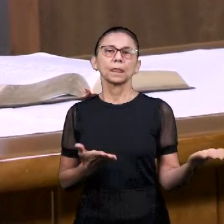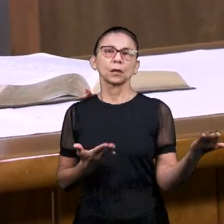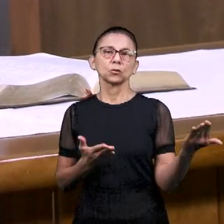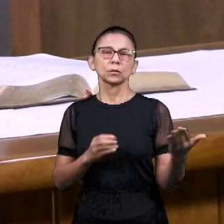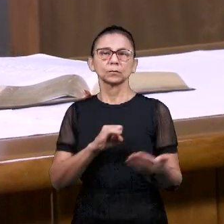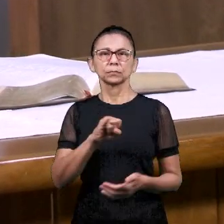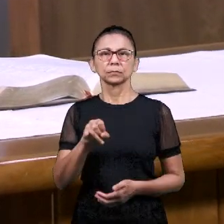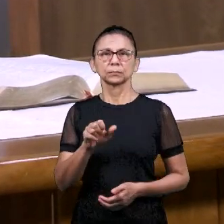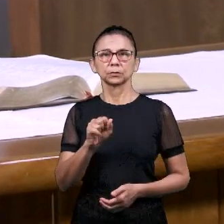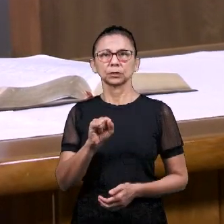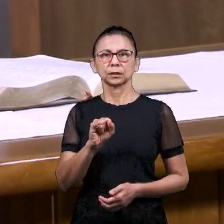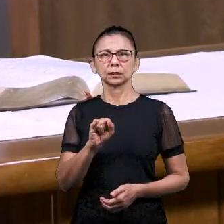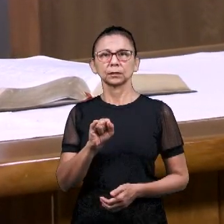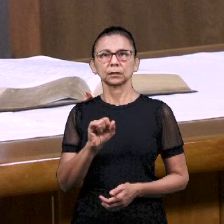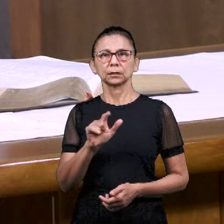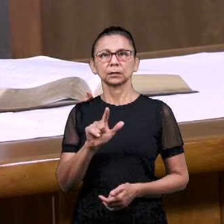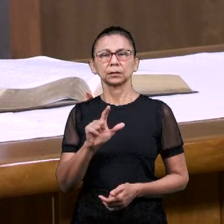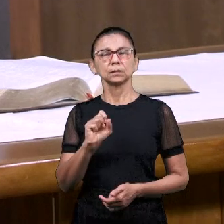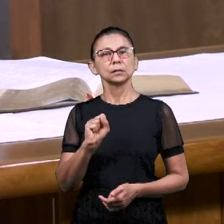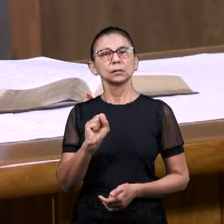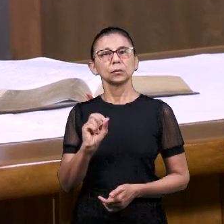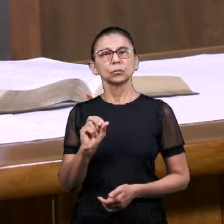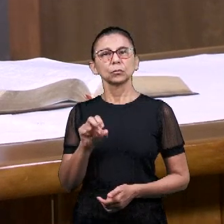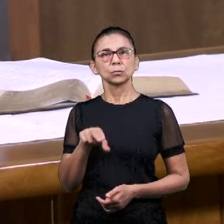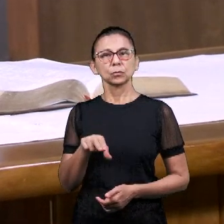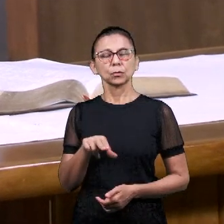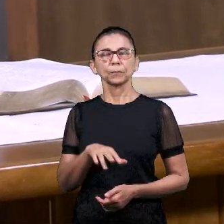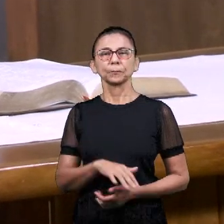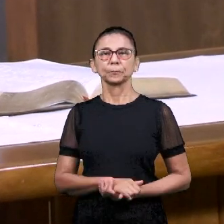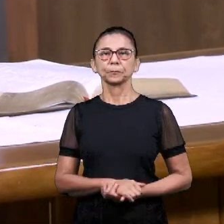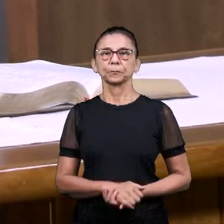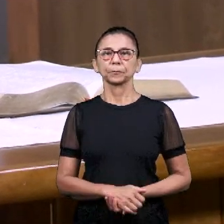donner la première réponse. Et après, nous allons venir au